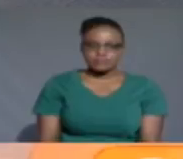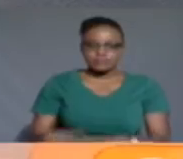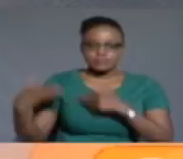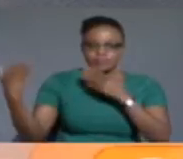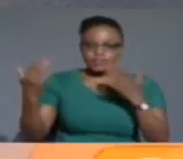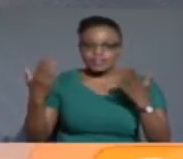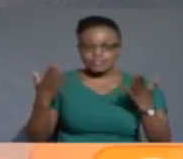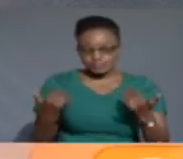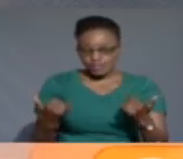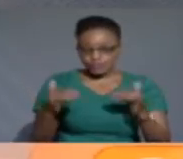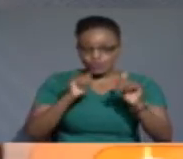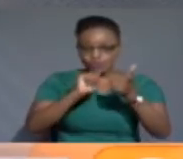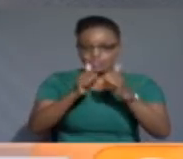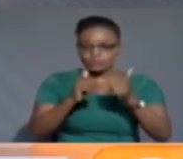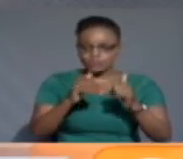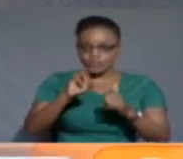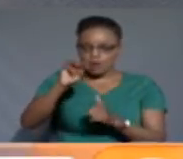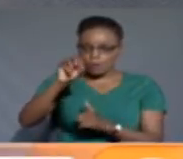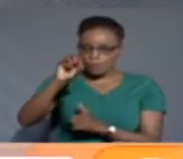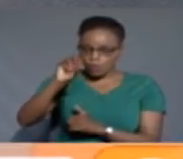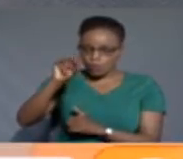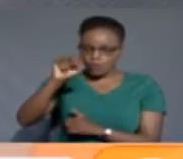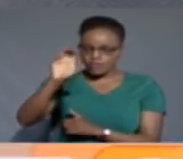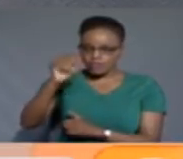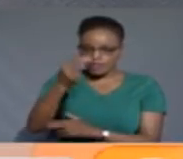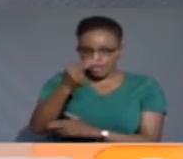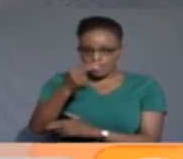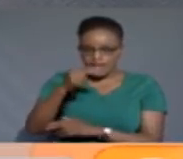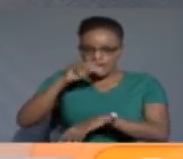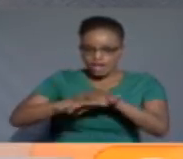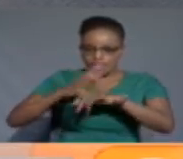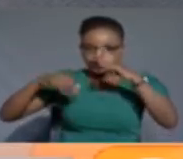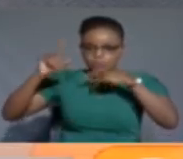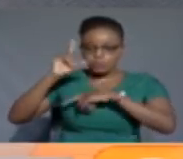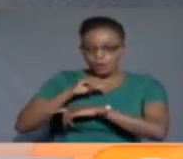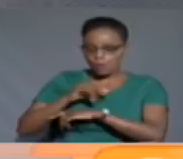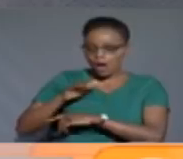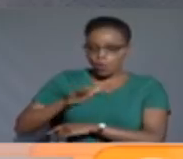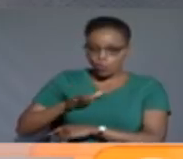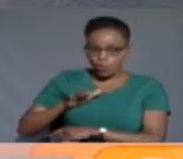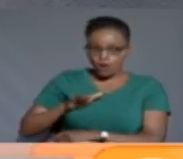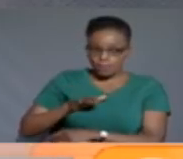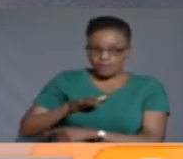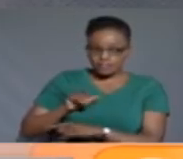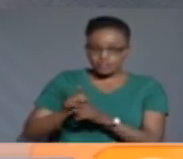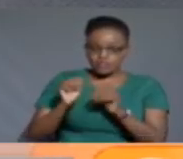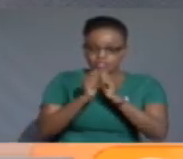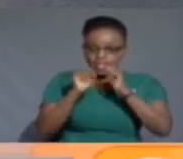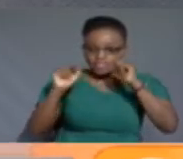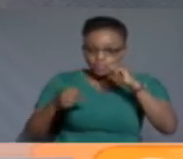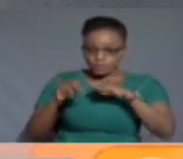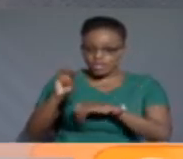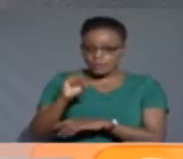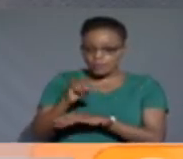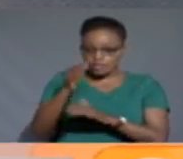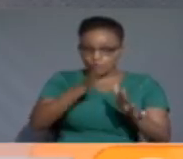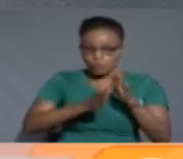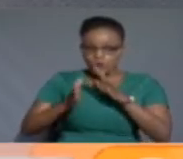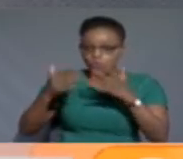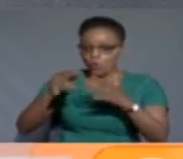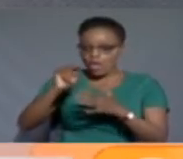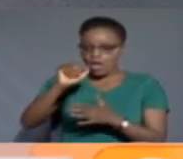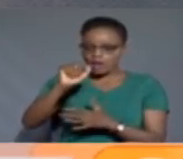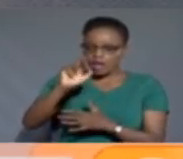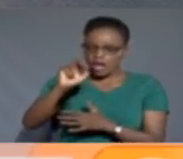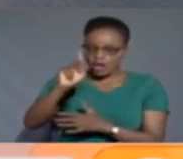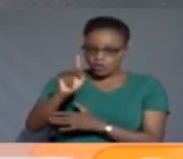Karibu tuingie uwanjani. Monica Chirchir alipata ushindi katika mbio za kina dada za mita 10,000 zilizoandaliwa katika uwanja wa Narok